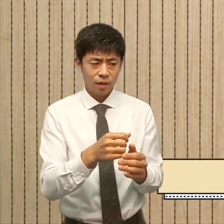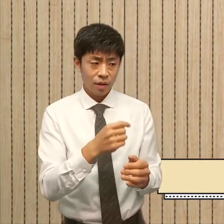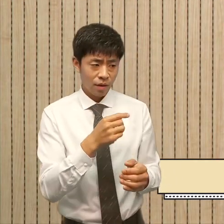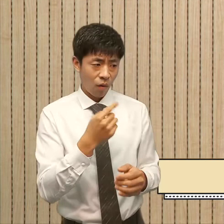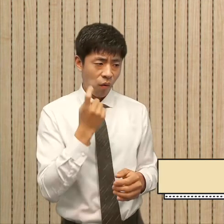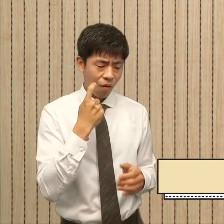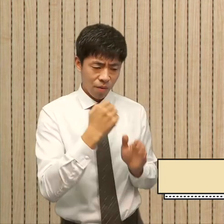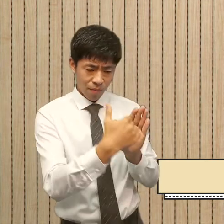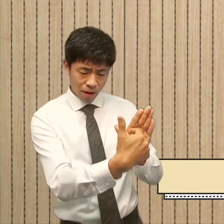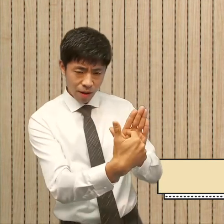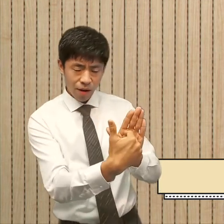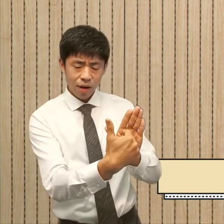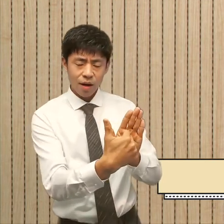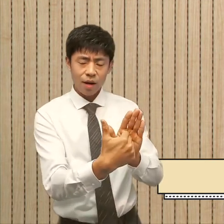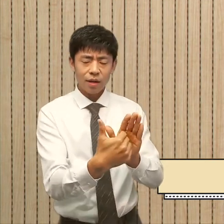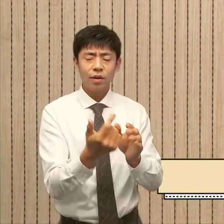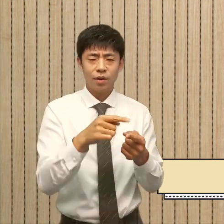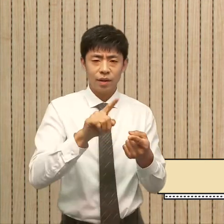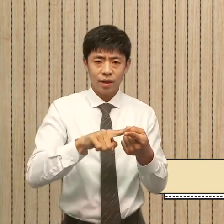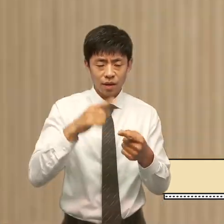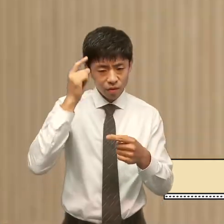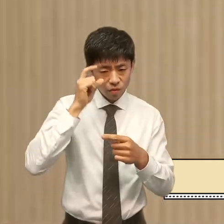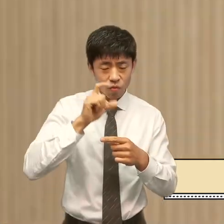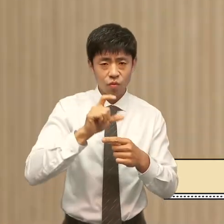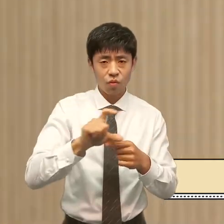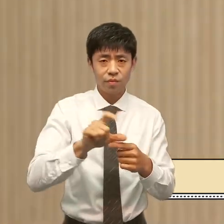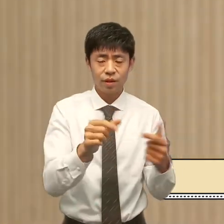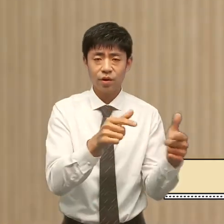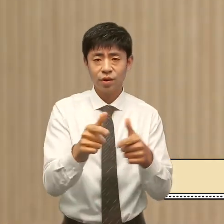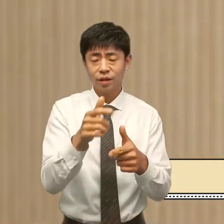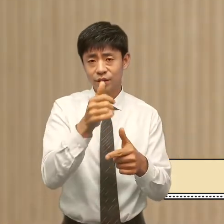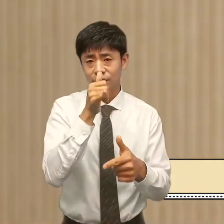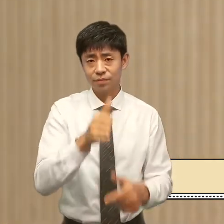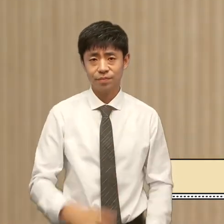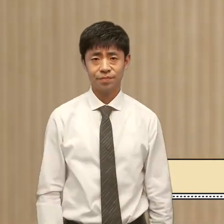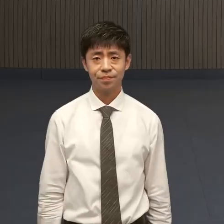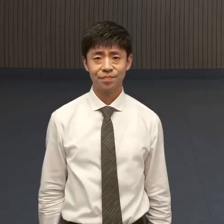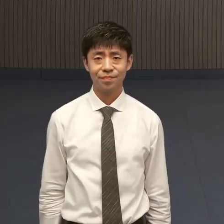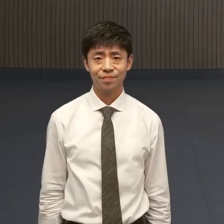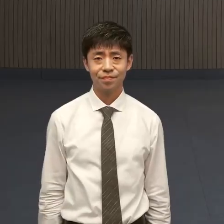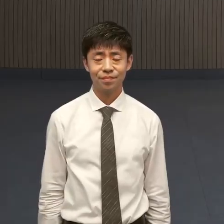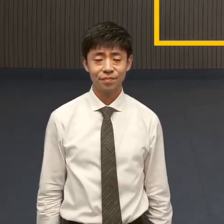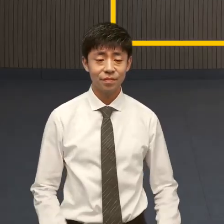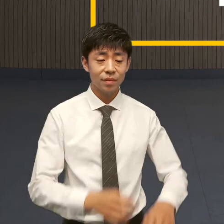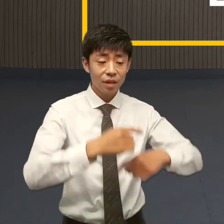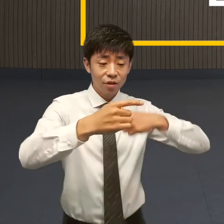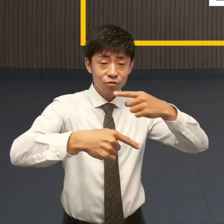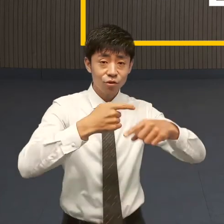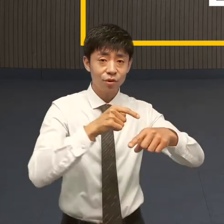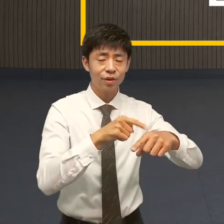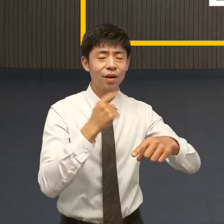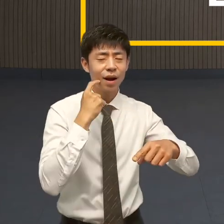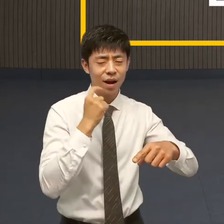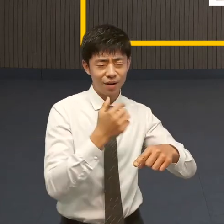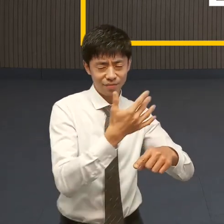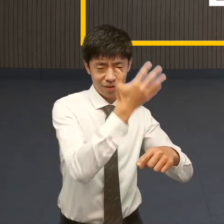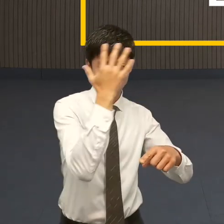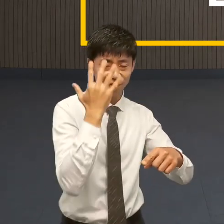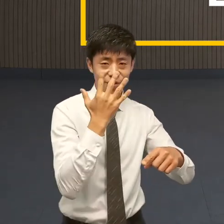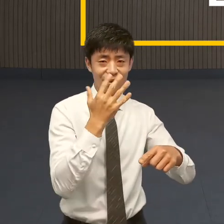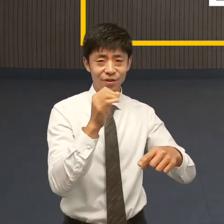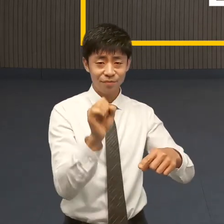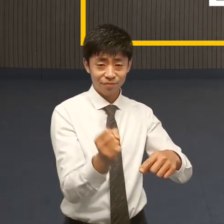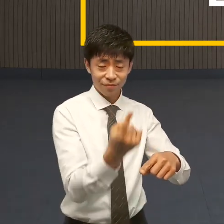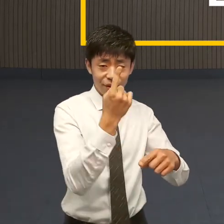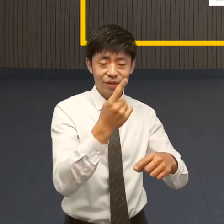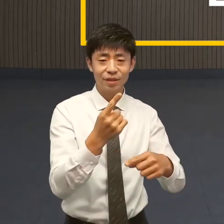어떤 역할을 해야 되는 것인지에 대한 고민들, 그런 갈등들이 있습니다. 이 아름다운 수어를 통해 정말